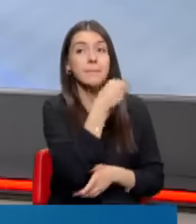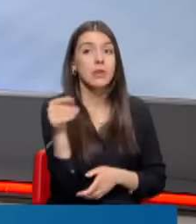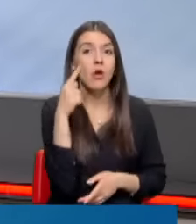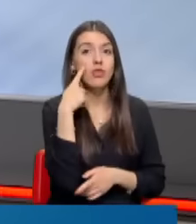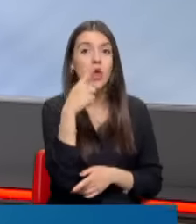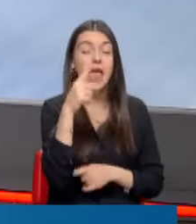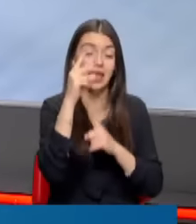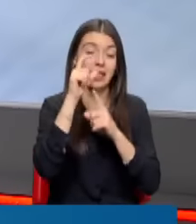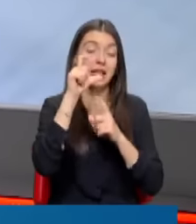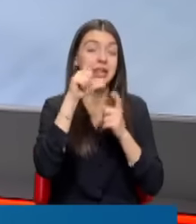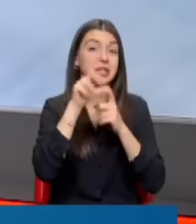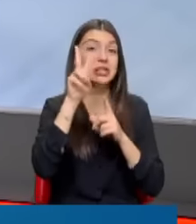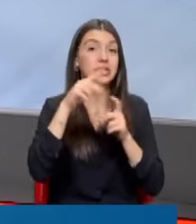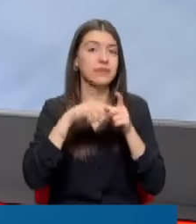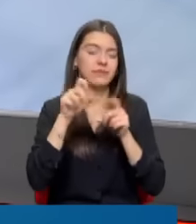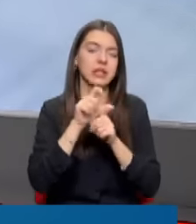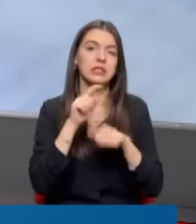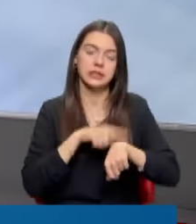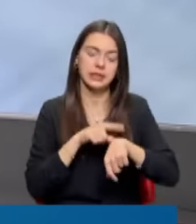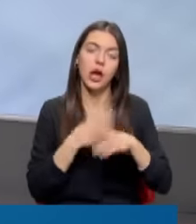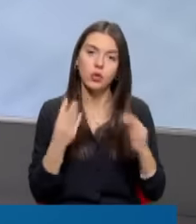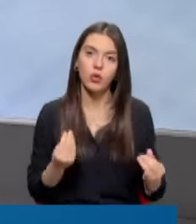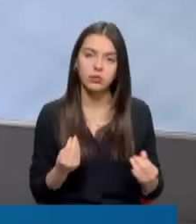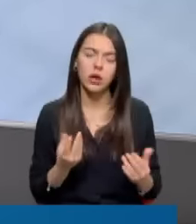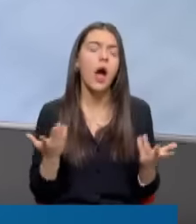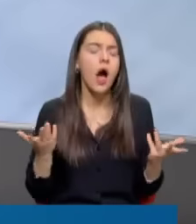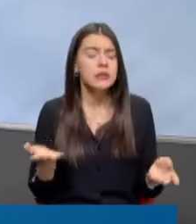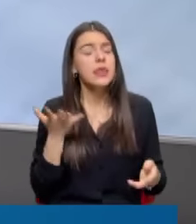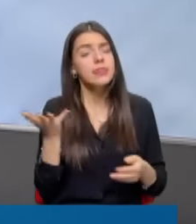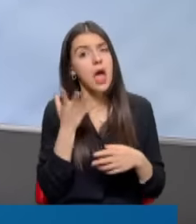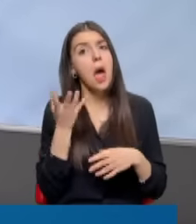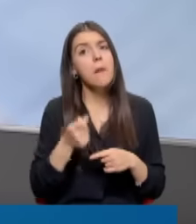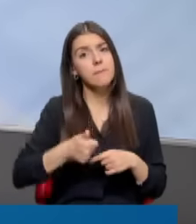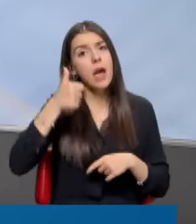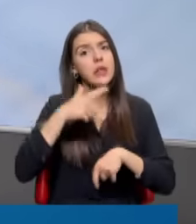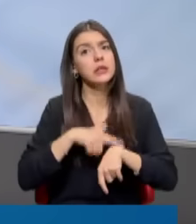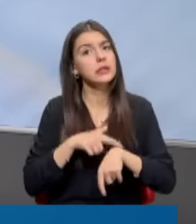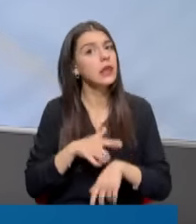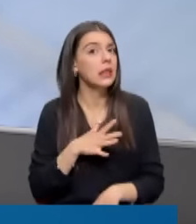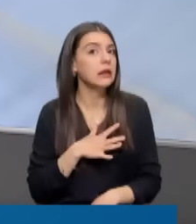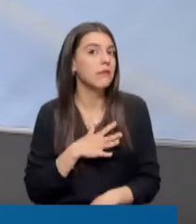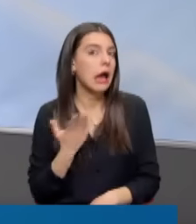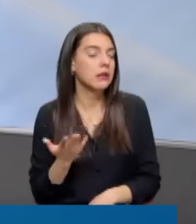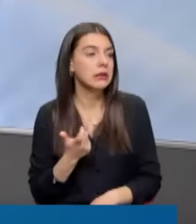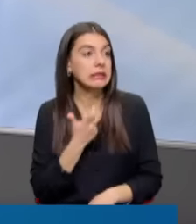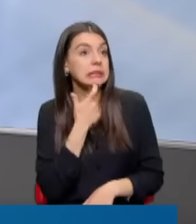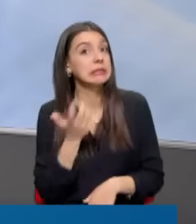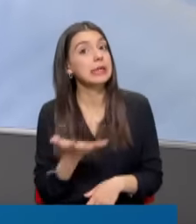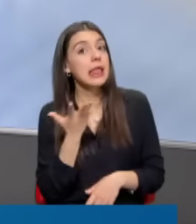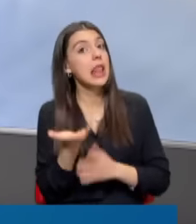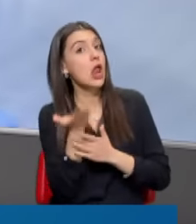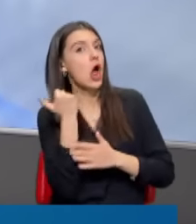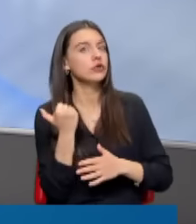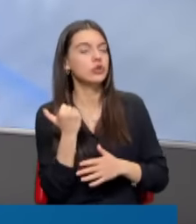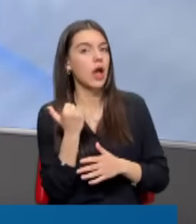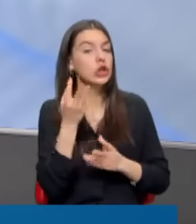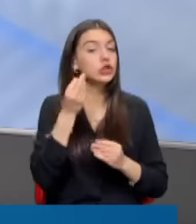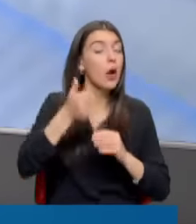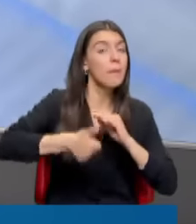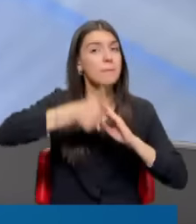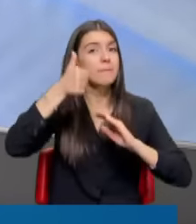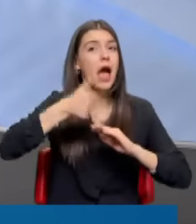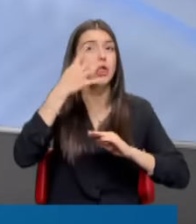saat oldu. Aslında daha pahalı saatler de gündeme gelmişti. Yıllar yıllar önce çok daha